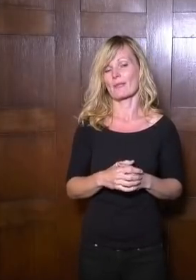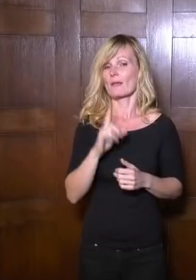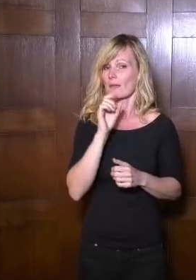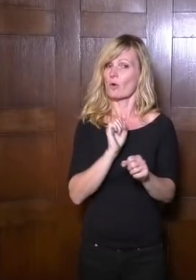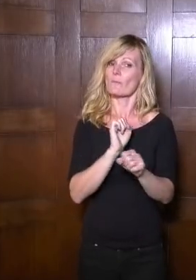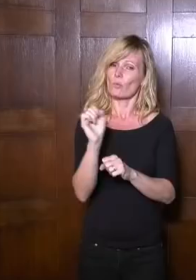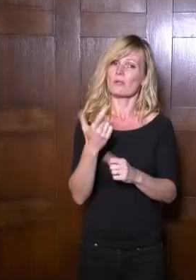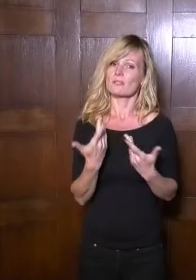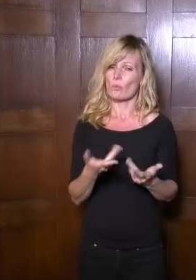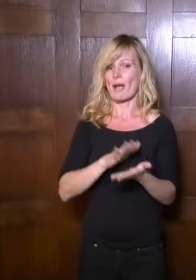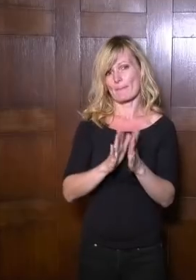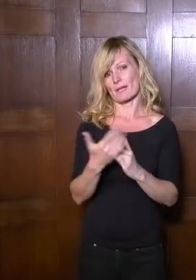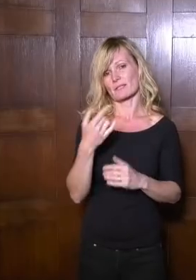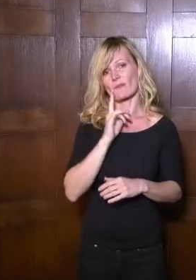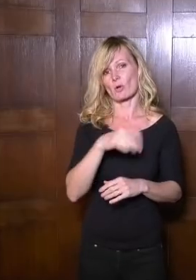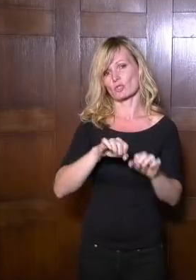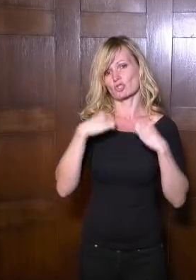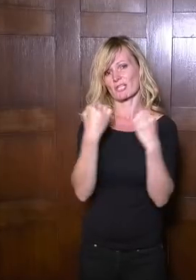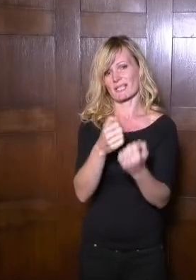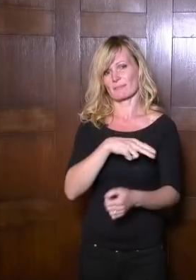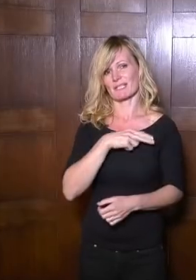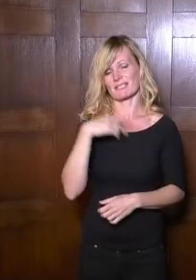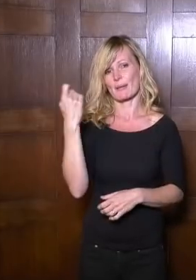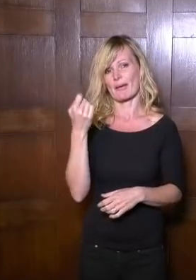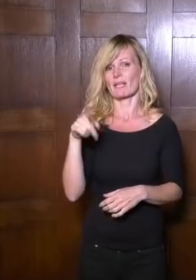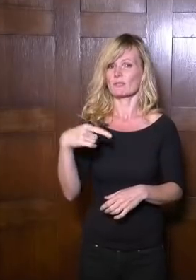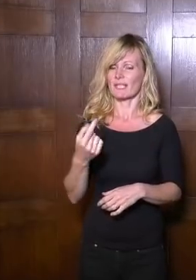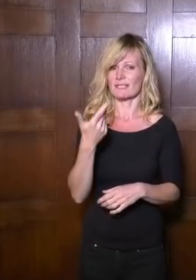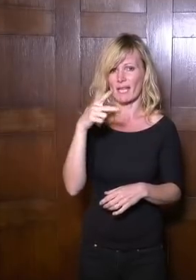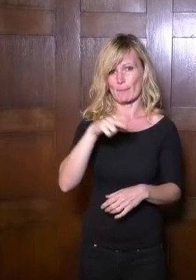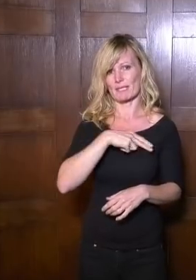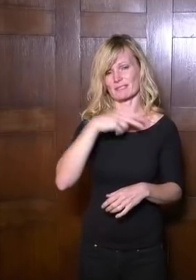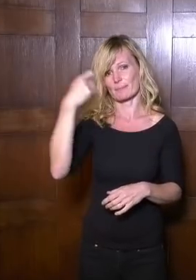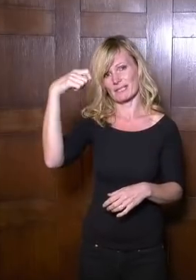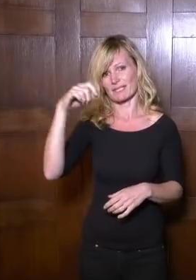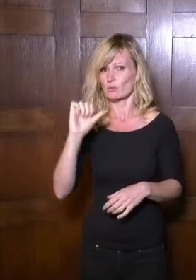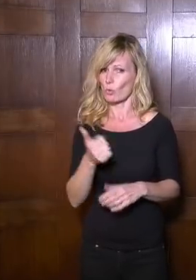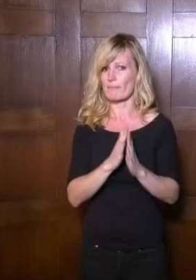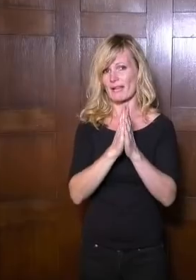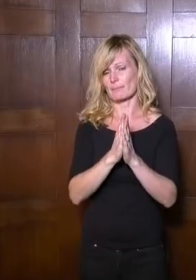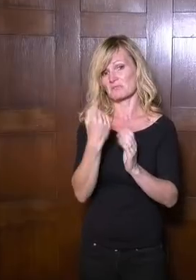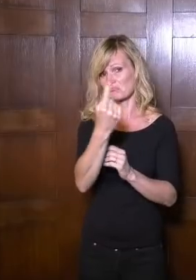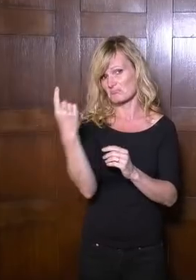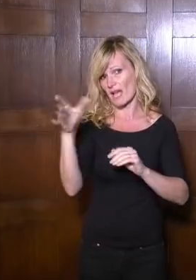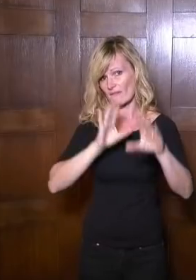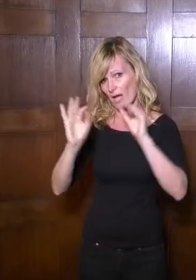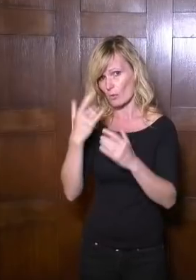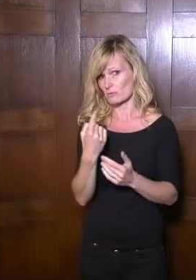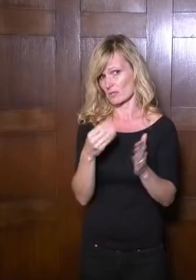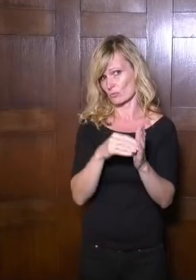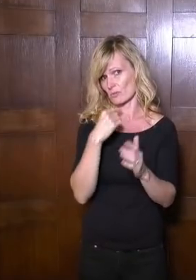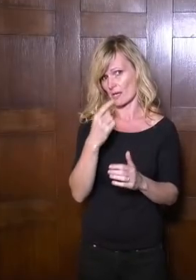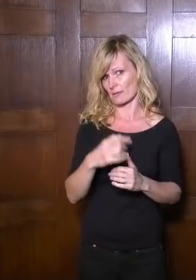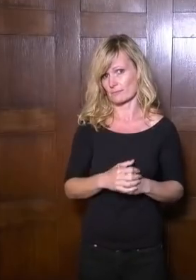darf ich jetzt auch gleich noch Frau Staatsministerin Mayer und dann den Herrn Ministerpräsidenten auch bitten, vielleicht durchaus auch von der eigenen Erfahrung etwas zu sagen,